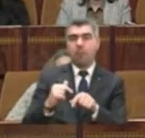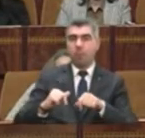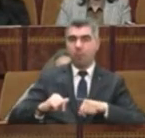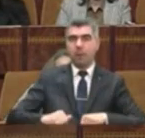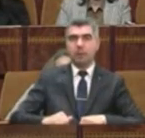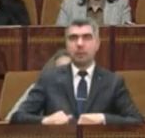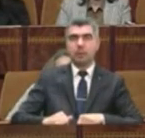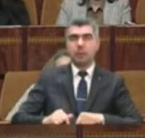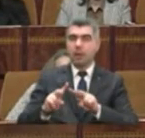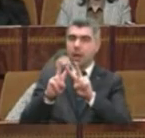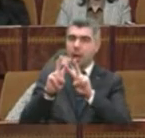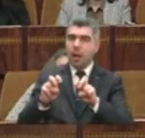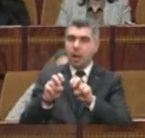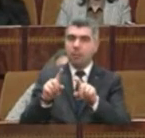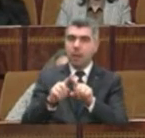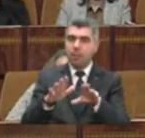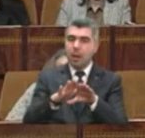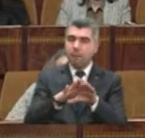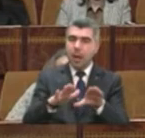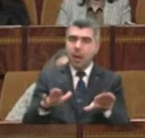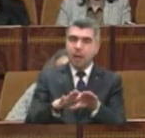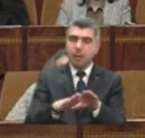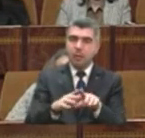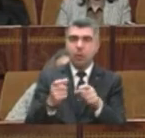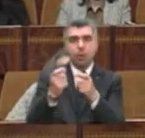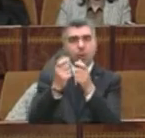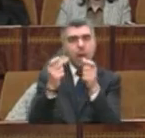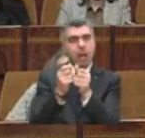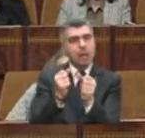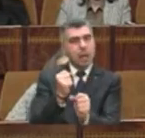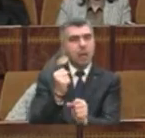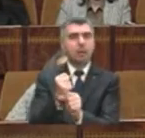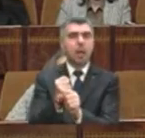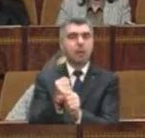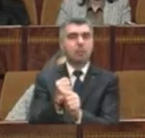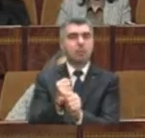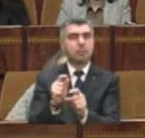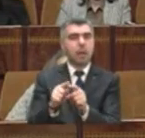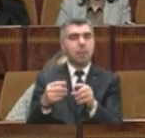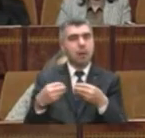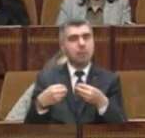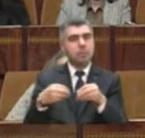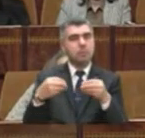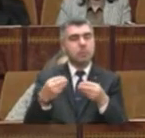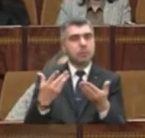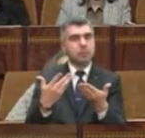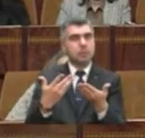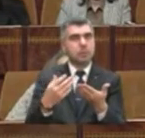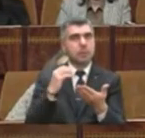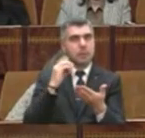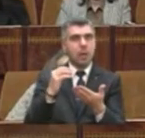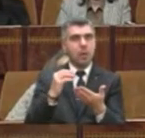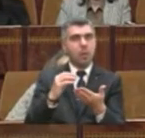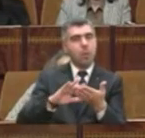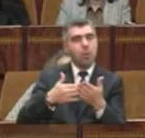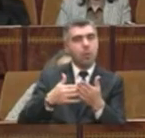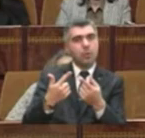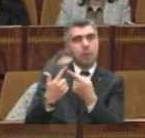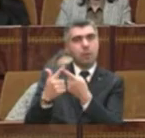باش عادي تلقاو لنا بعض العقارات في الاقليم ولا في الجهه باش نخرجوا من المحلات التجاريه اللي كانوا نديروا فيها واحد